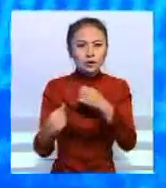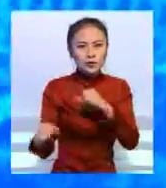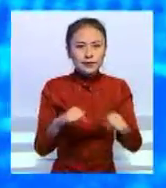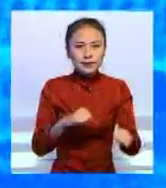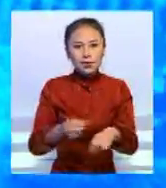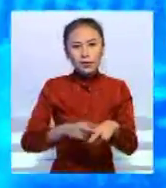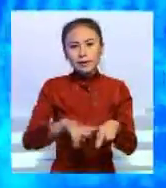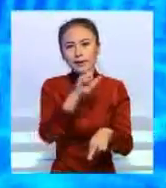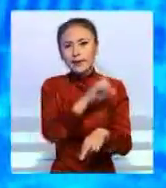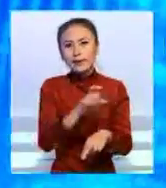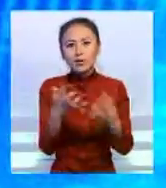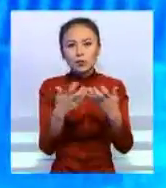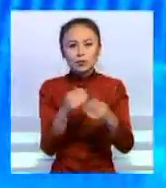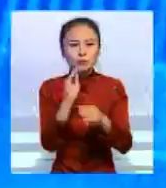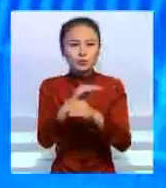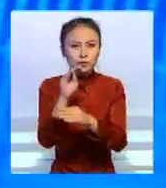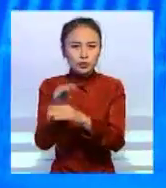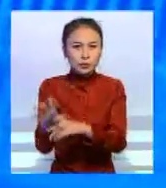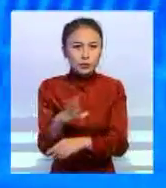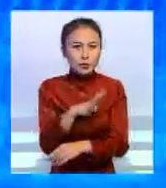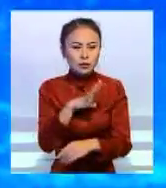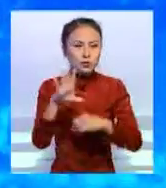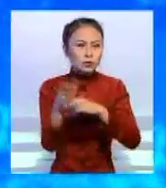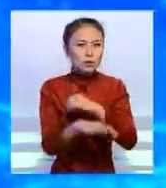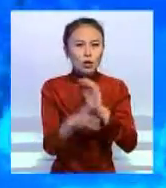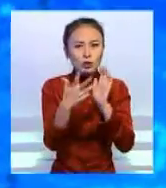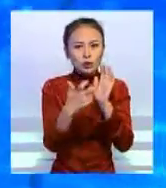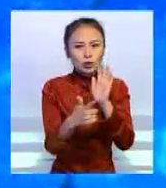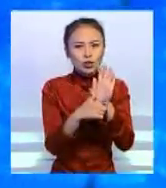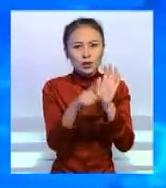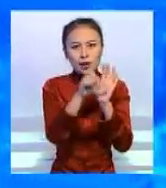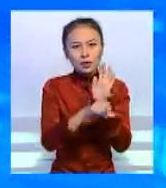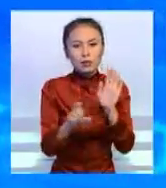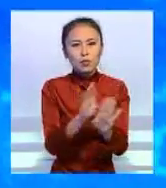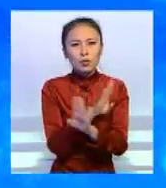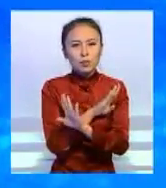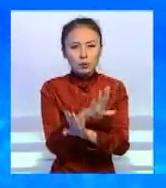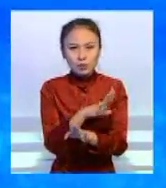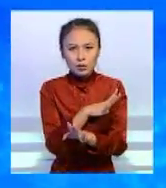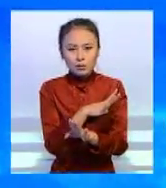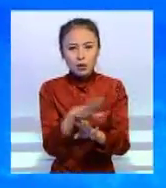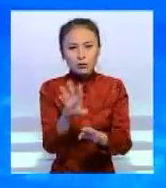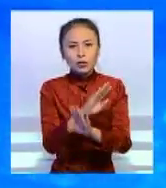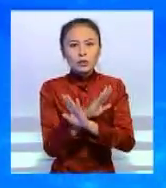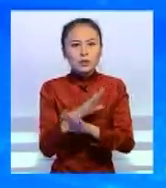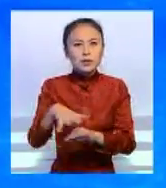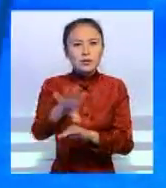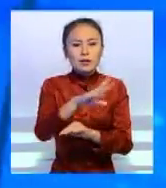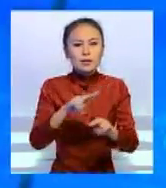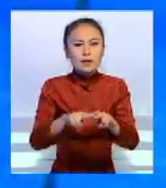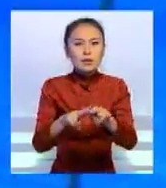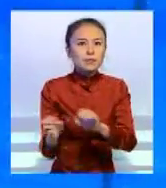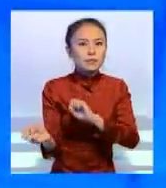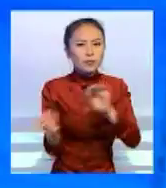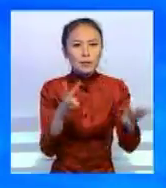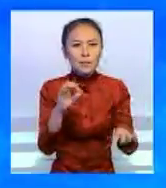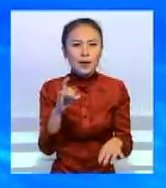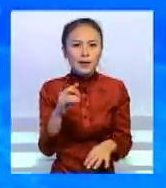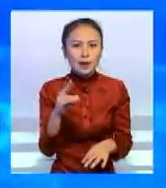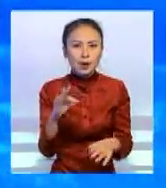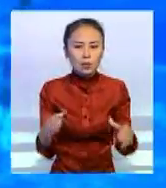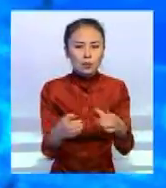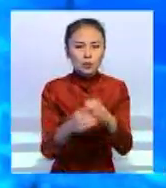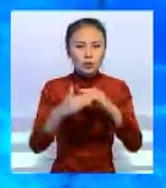жер сілкінісі құрбандарының саны күн санап артып келеді. Соңғы мәлімет бойынша 307 адам опат болған. Марқұмдардың дені ел астанасы Мехико